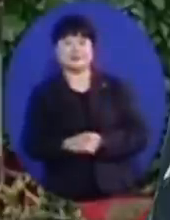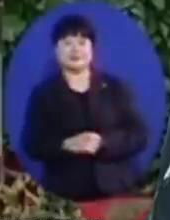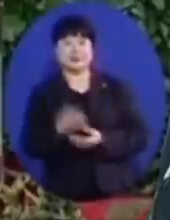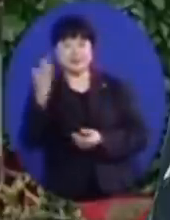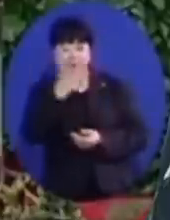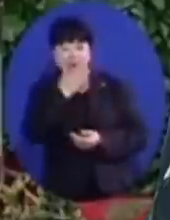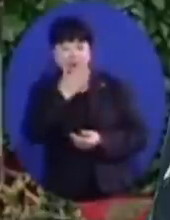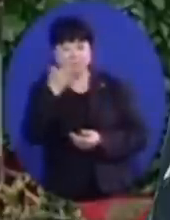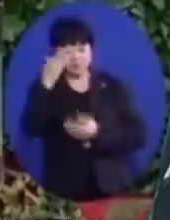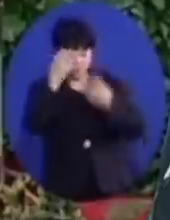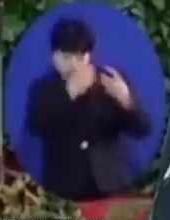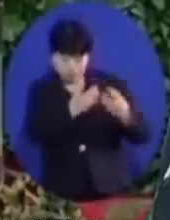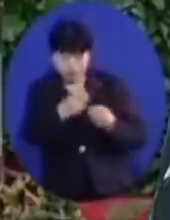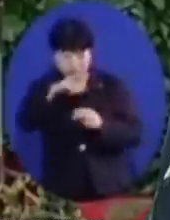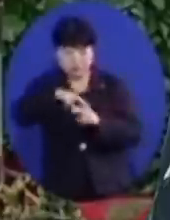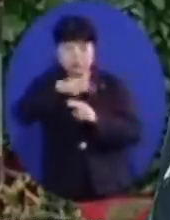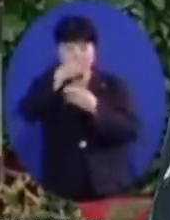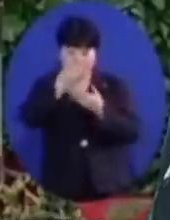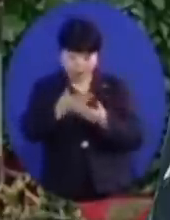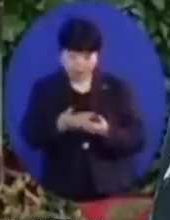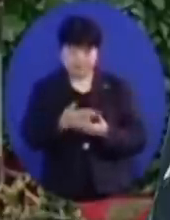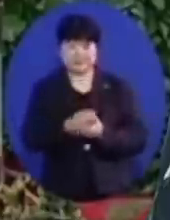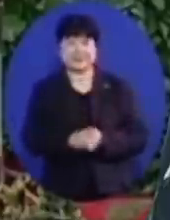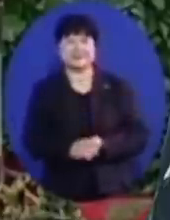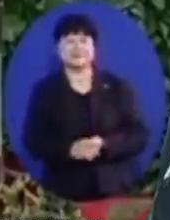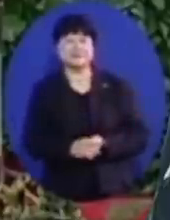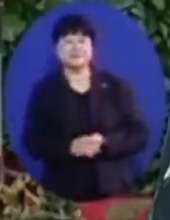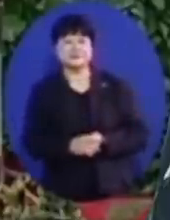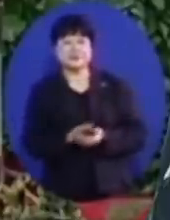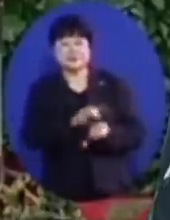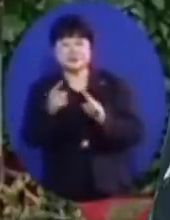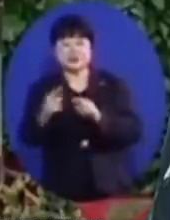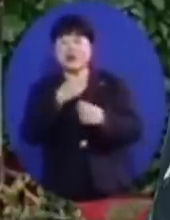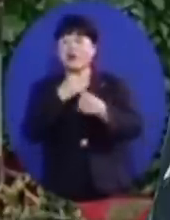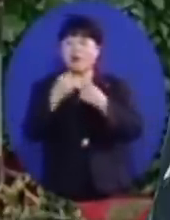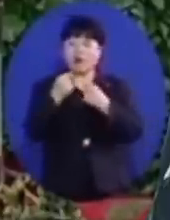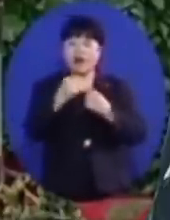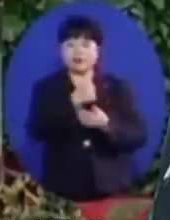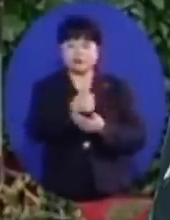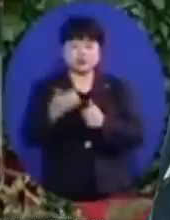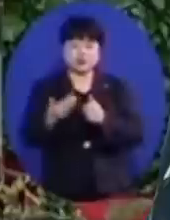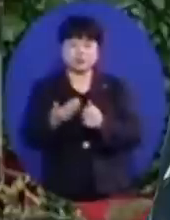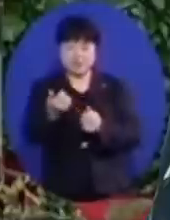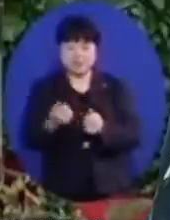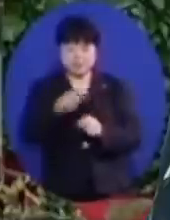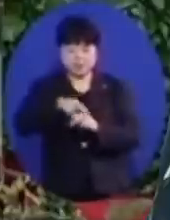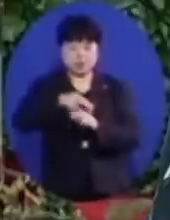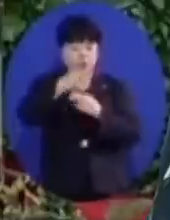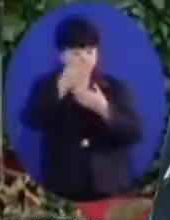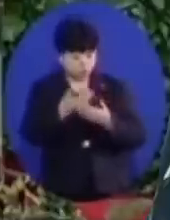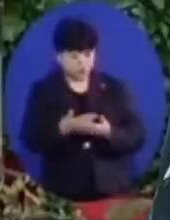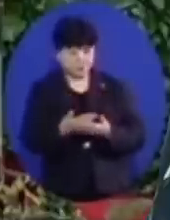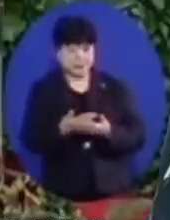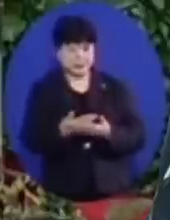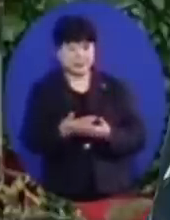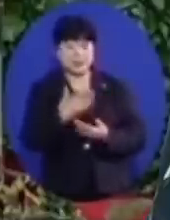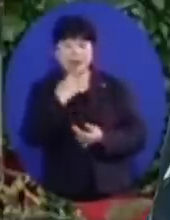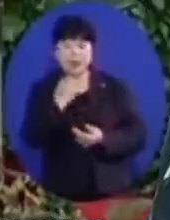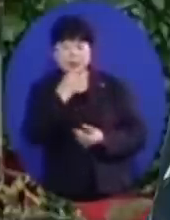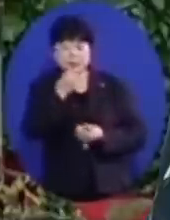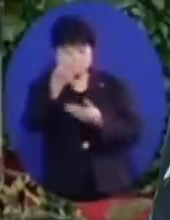성결과 성령충만도 선물로 이미 십자가에 주신 것이고 치료와 건강도 주님이 이미 우리에게 주신 것이고 아브라함의